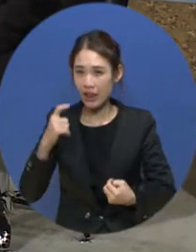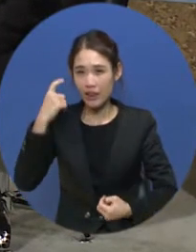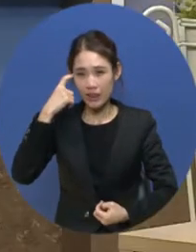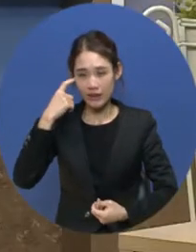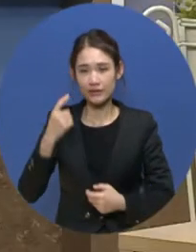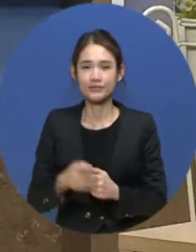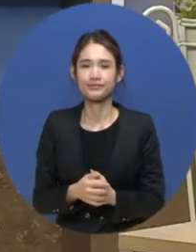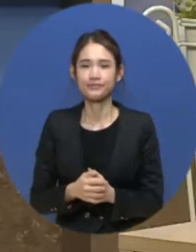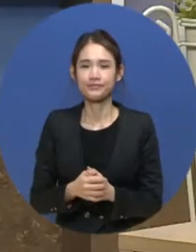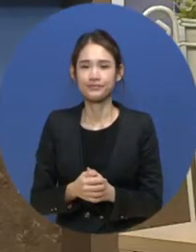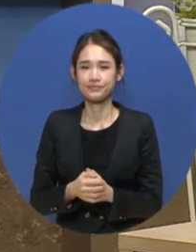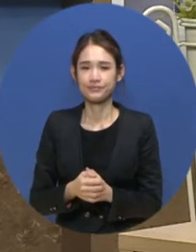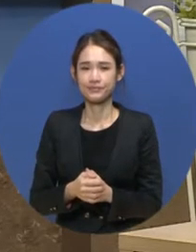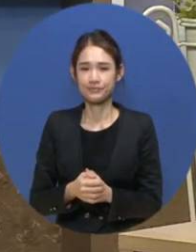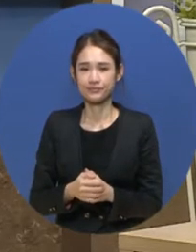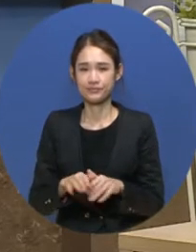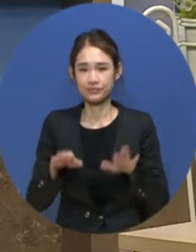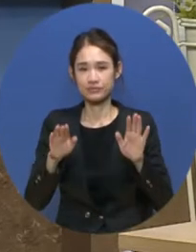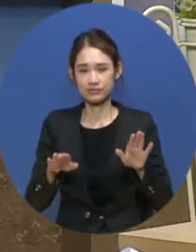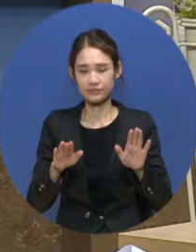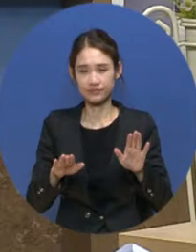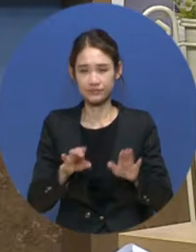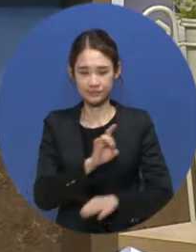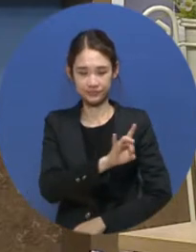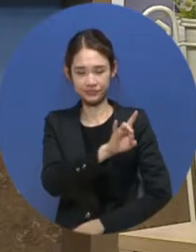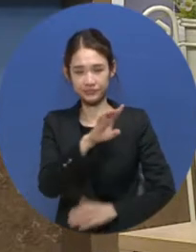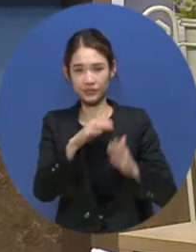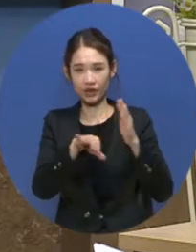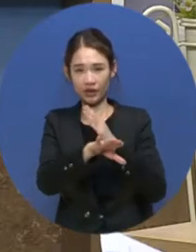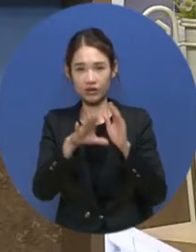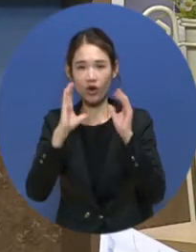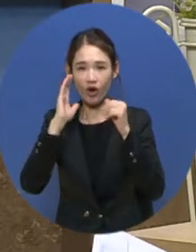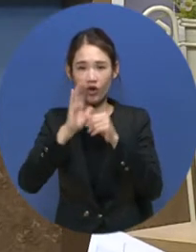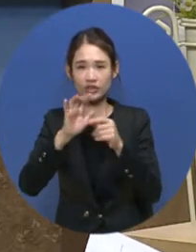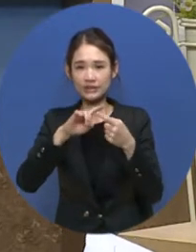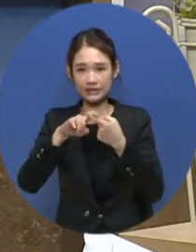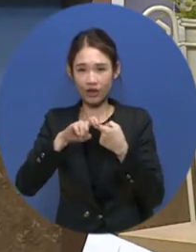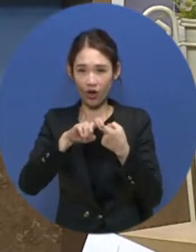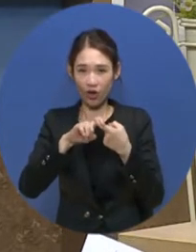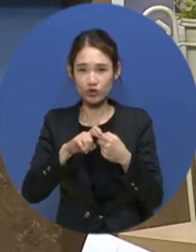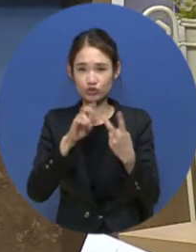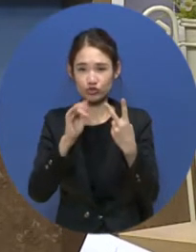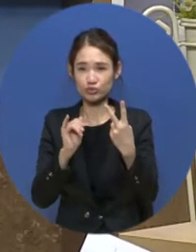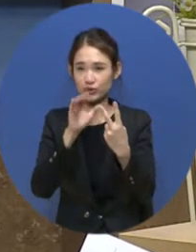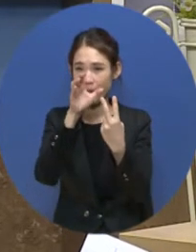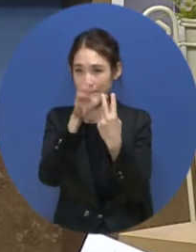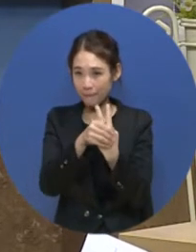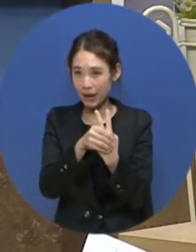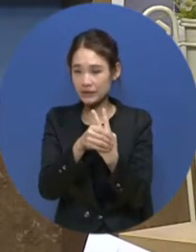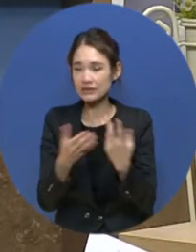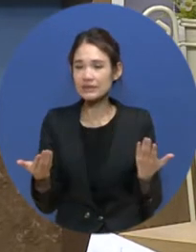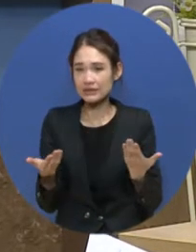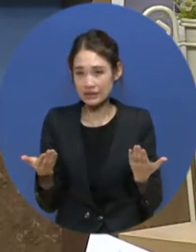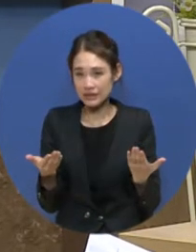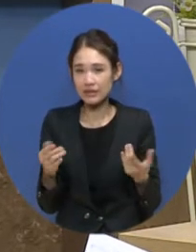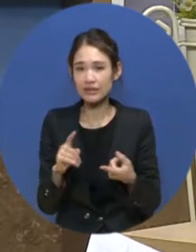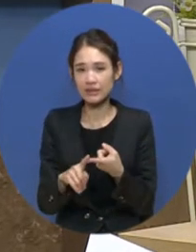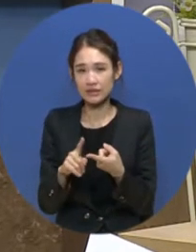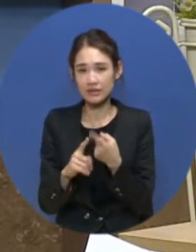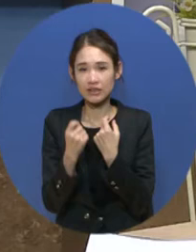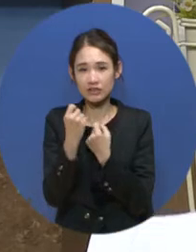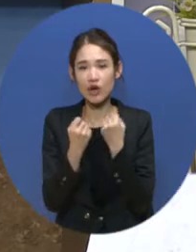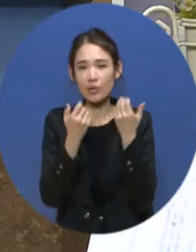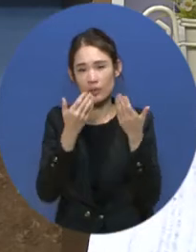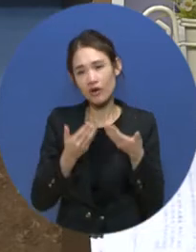것 같은데요. 현재 이 각 가정 어린이집 연합회에서 두 분이 맡고 계신 업무에 대해서 또